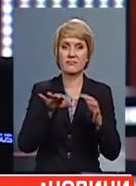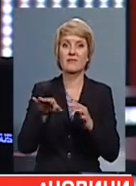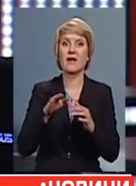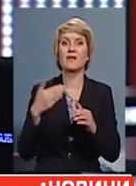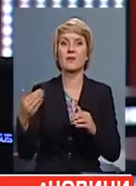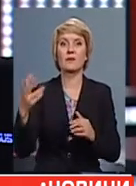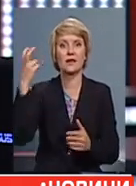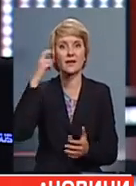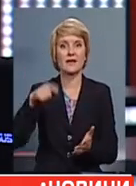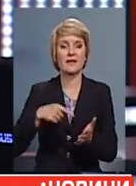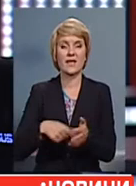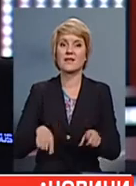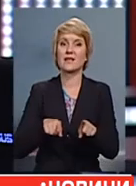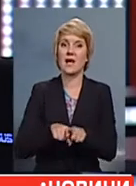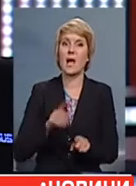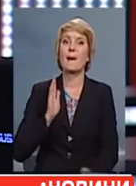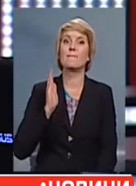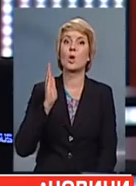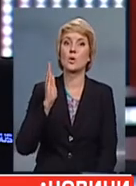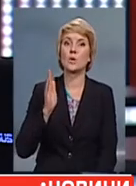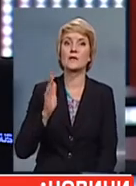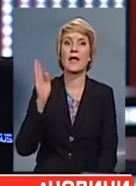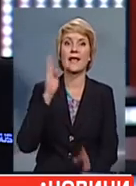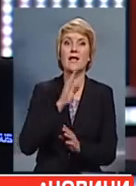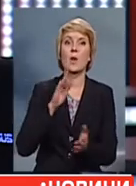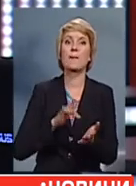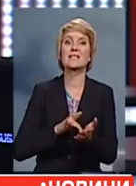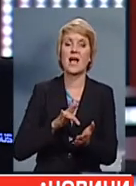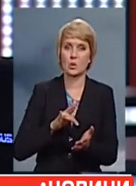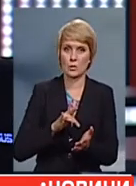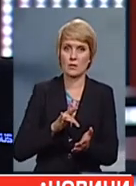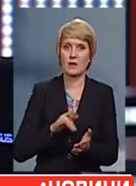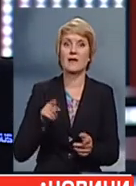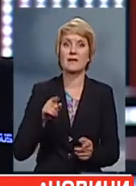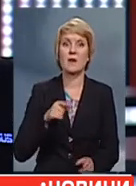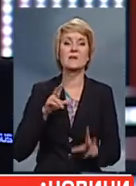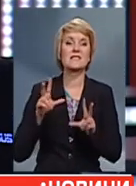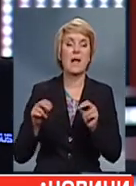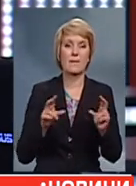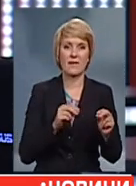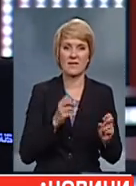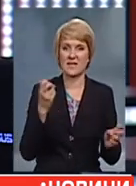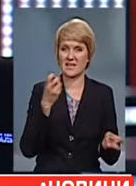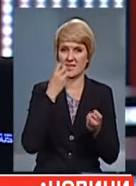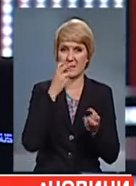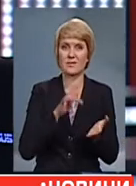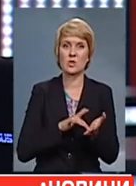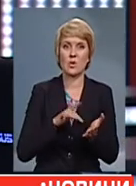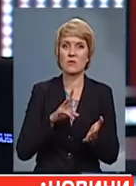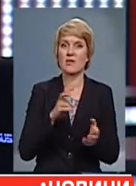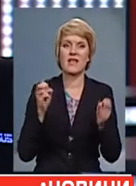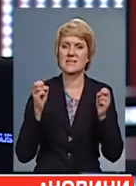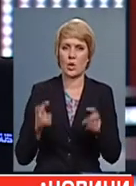бік Києва. Такий прогноз гідрометцентру. Там нас запевнили, що їдкий дим столиці не